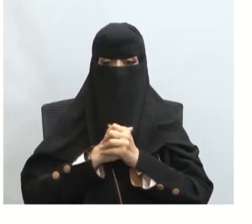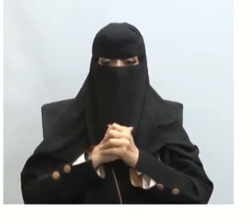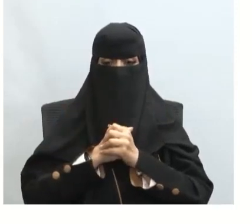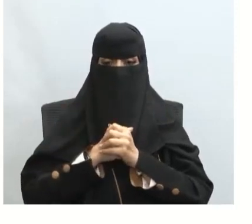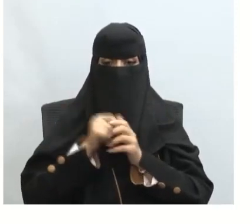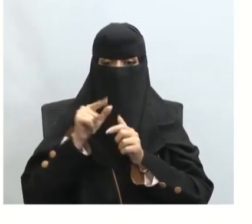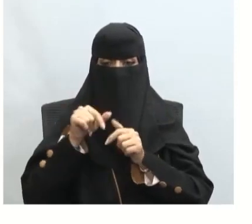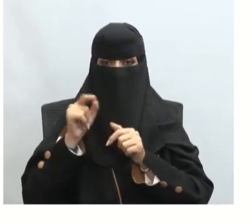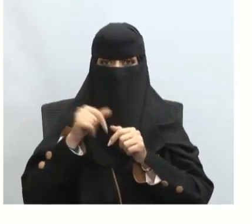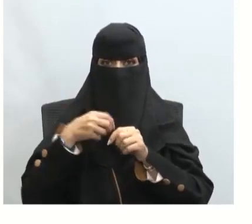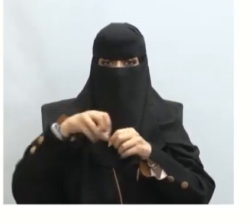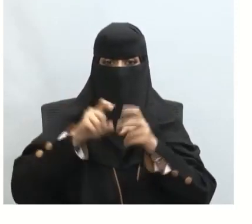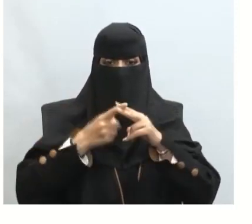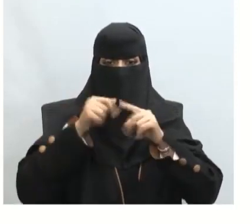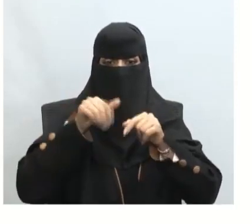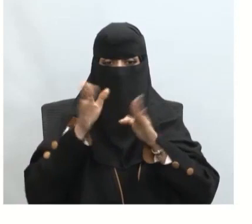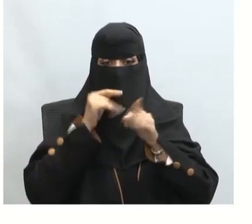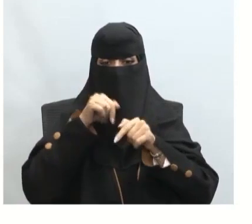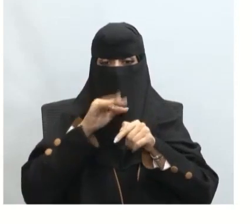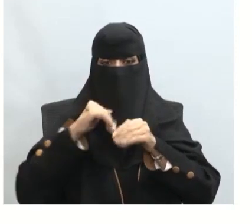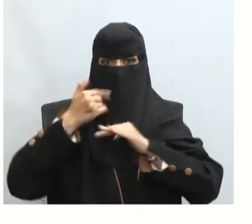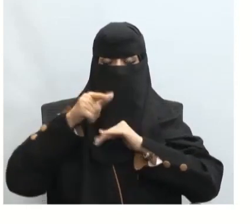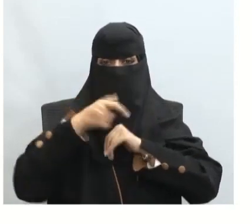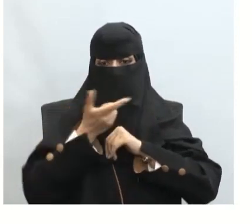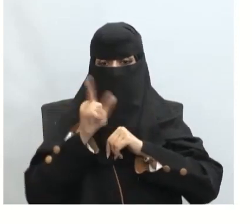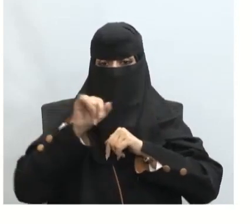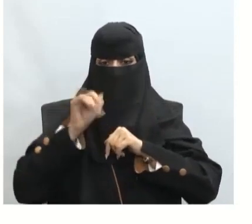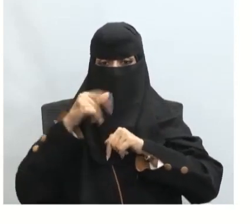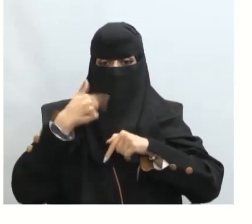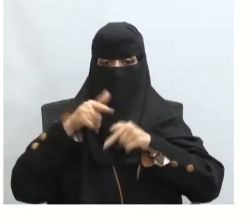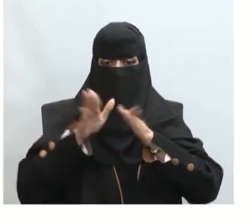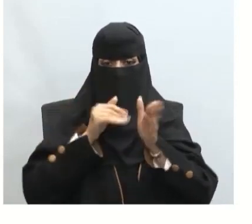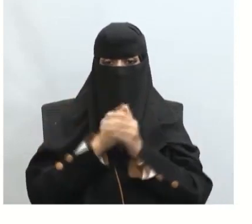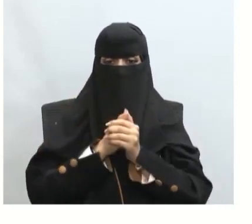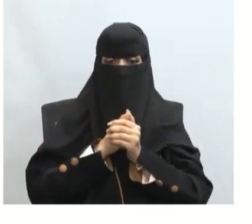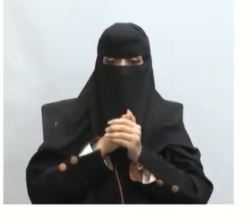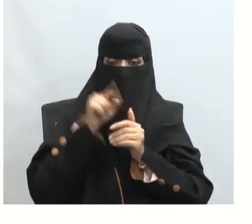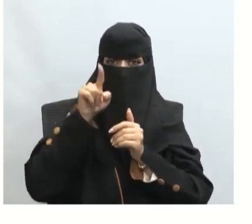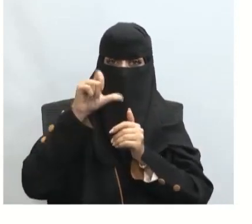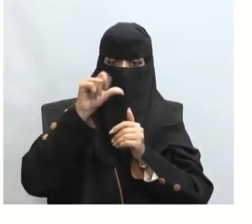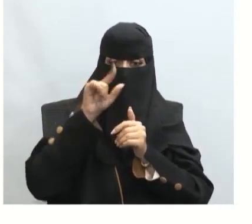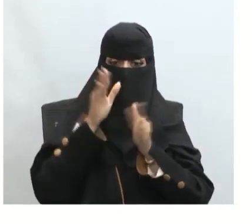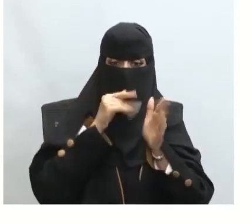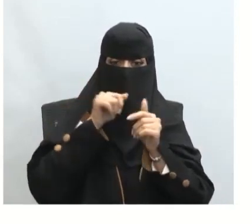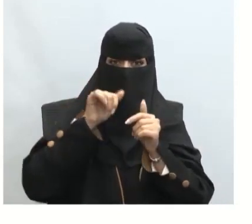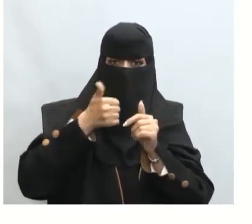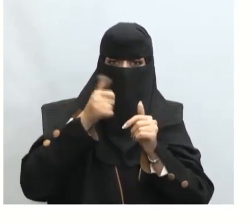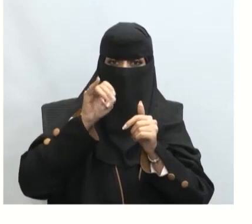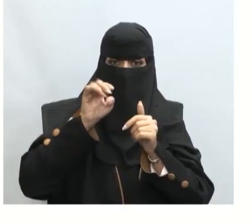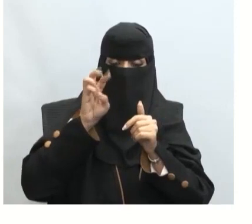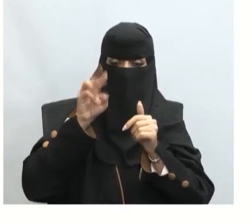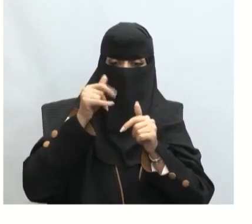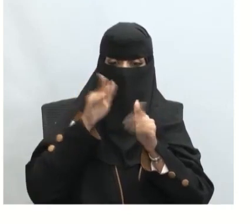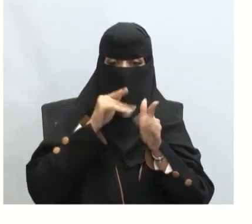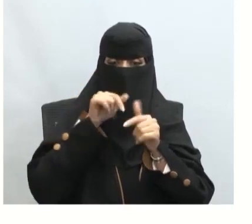الاساسيه تصنيع البوليمرات ما الموني مرات التي يلزم تفاعل الانتاج كل من بولي من البوليمرات مثل بولي